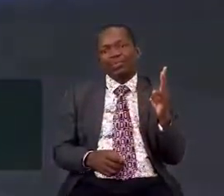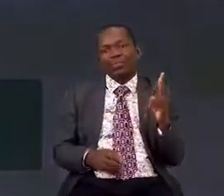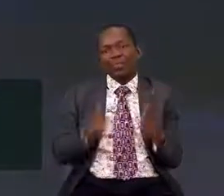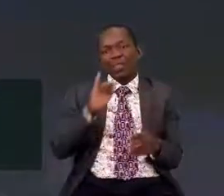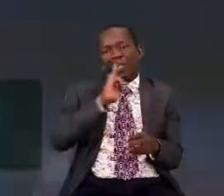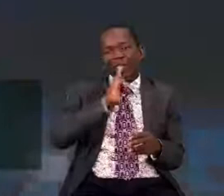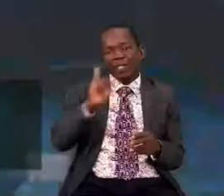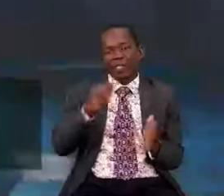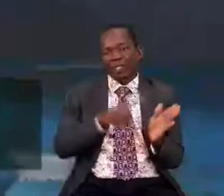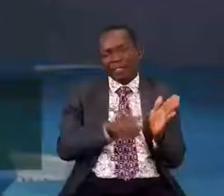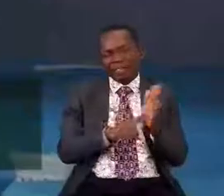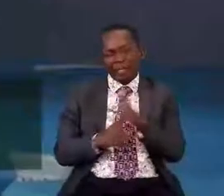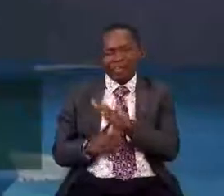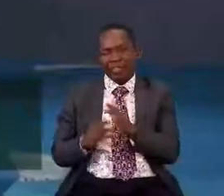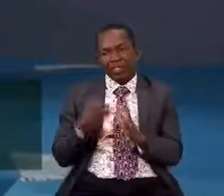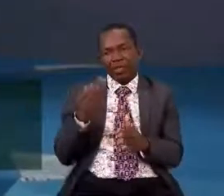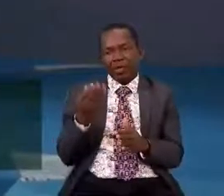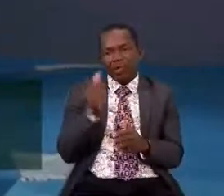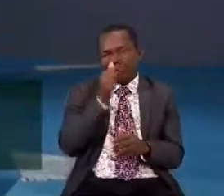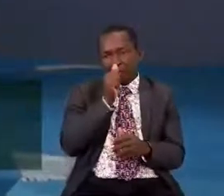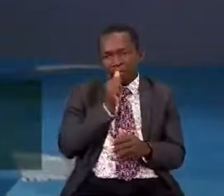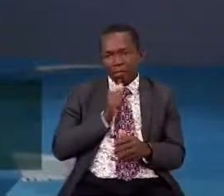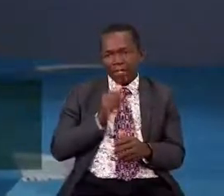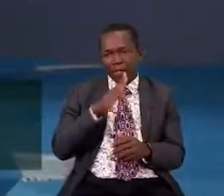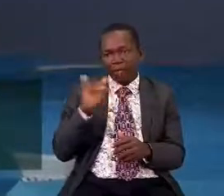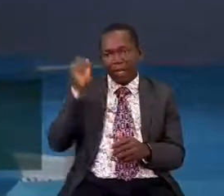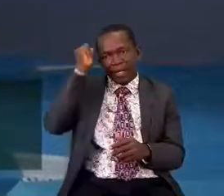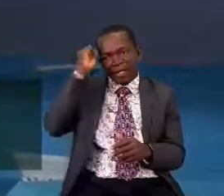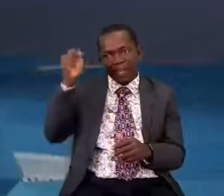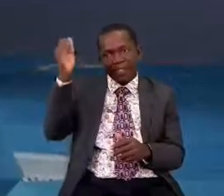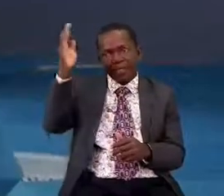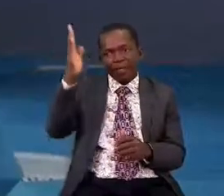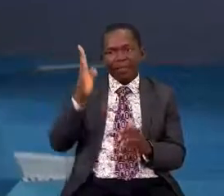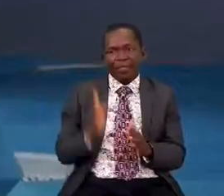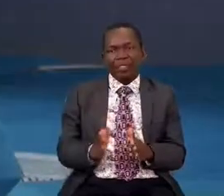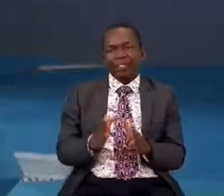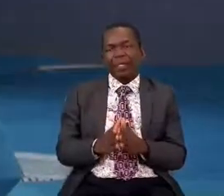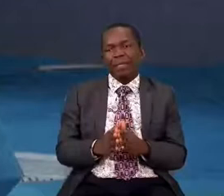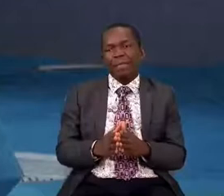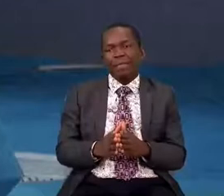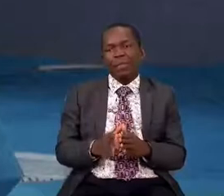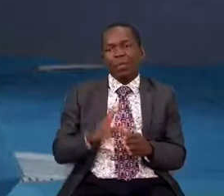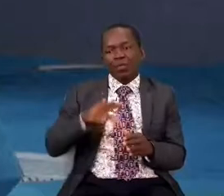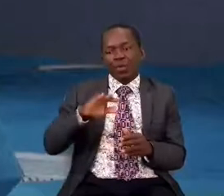lu Josué chapitre 1, verset 2. Moïse est parti et les enfants